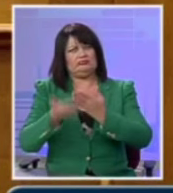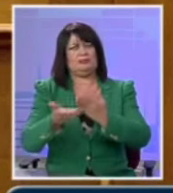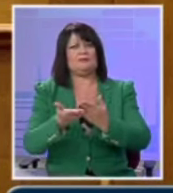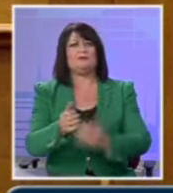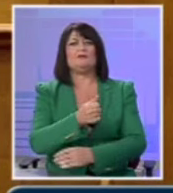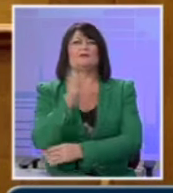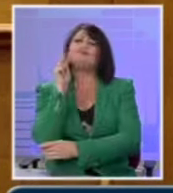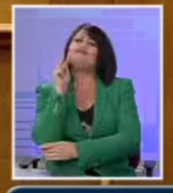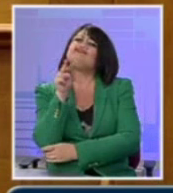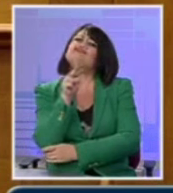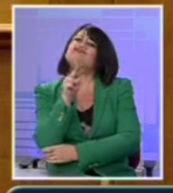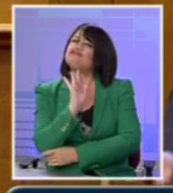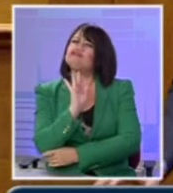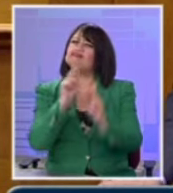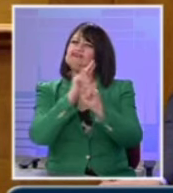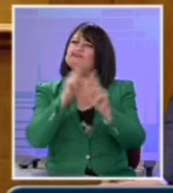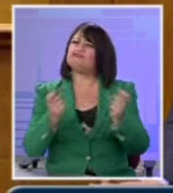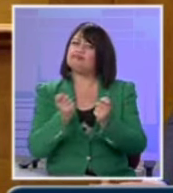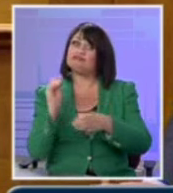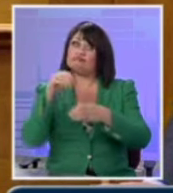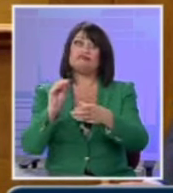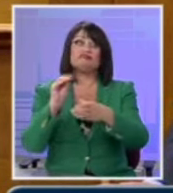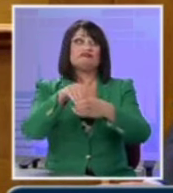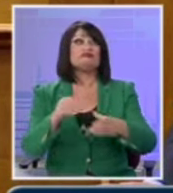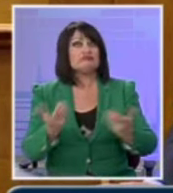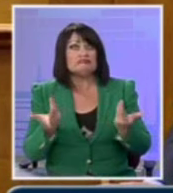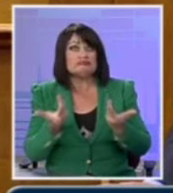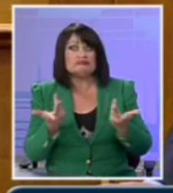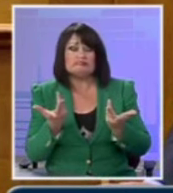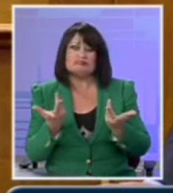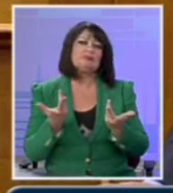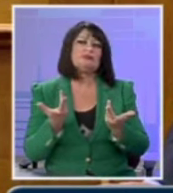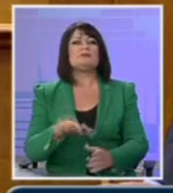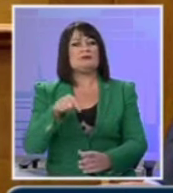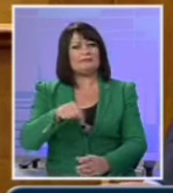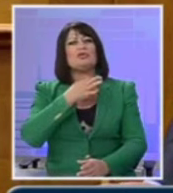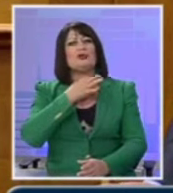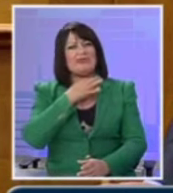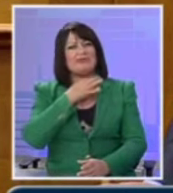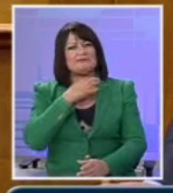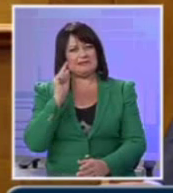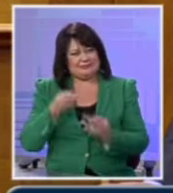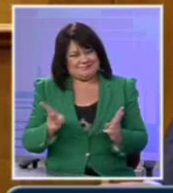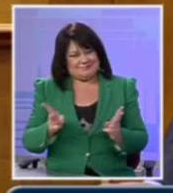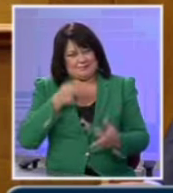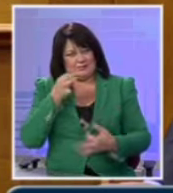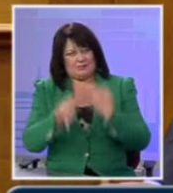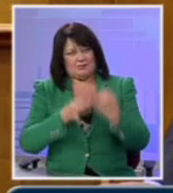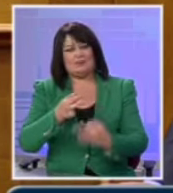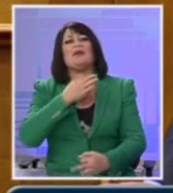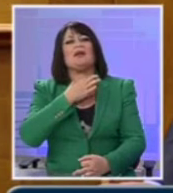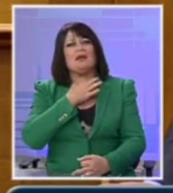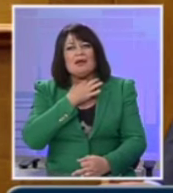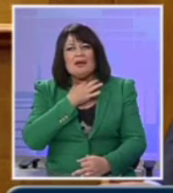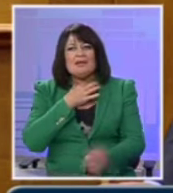παρατηρητής των διεθνών εξελίξεων, αλλά ενεργητικός παίκτης. Και γι' αυτό το πράγμα χρειάζεται, επιτρέψτε μου να το εξηγήσω αυτό, χρειάζεται